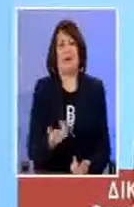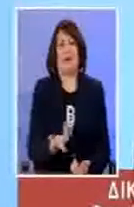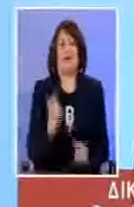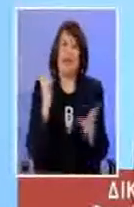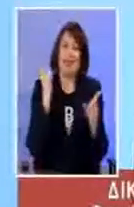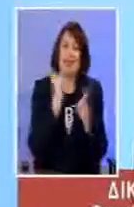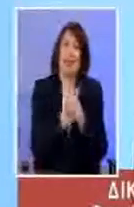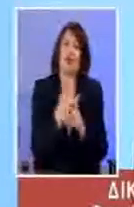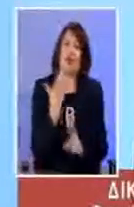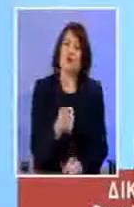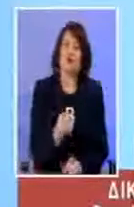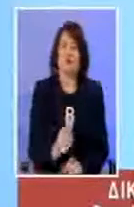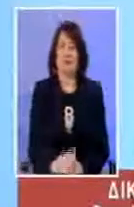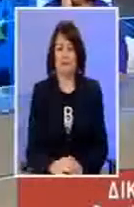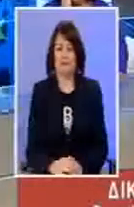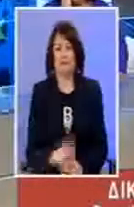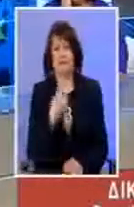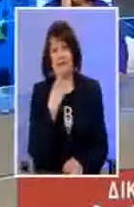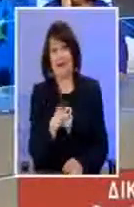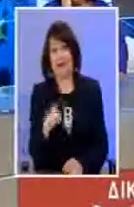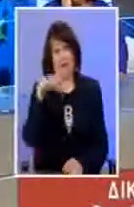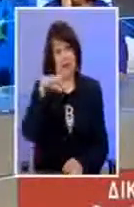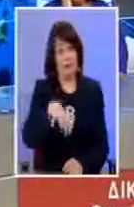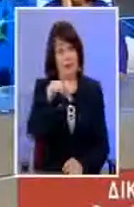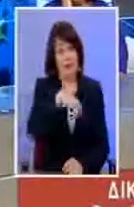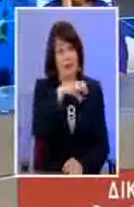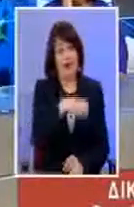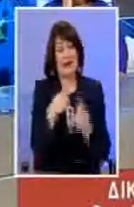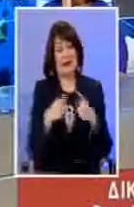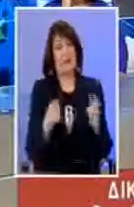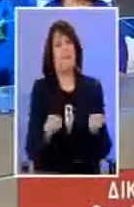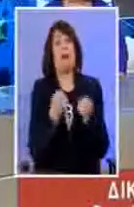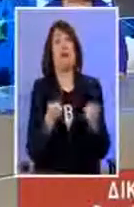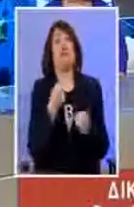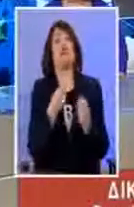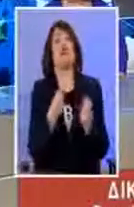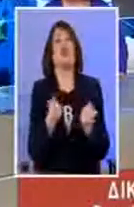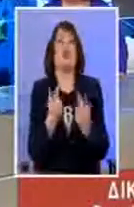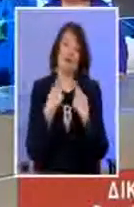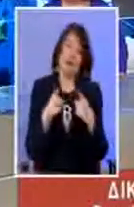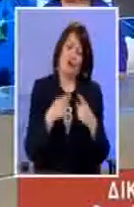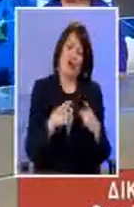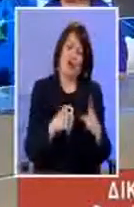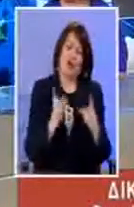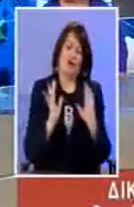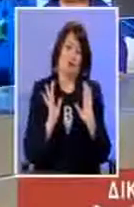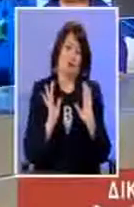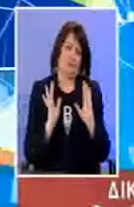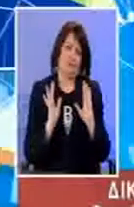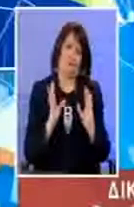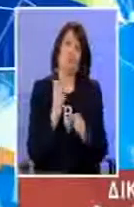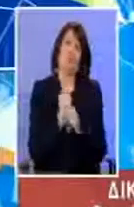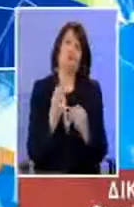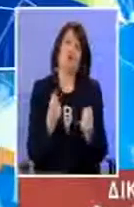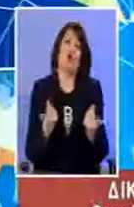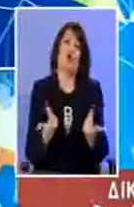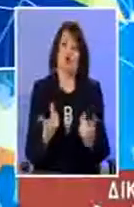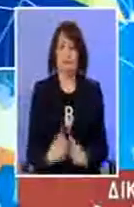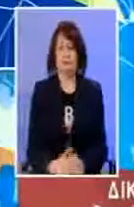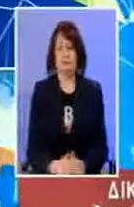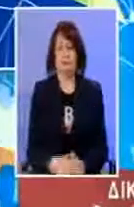ειδικό. Άλλο οι φορείς και άλλο η πρακτική του φορέα, η πραγμάτωση αυτού. Ο φορέας πάντα